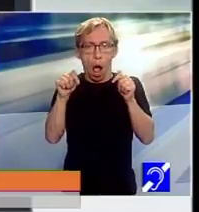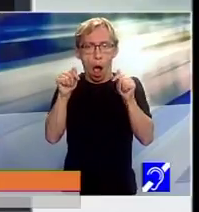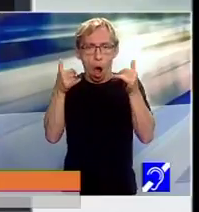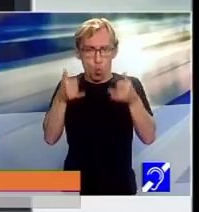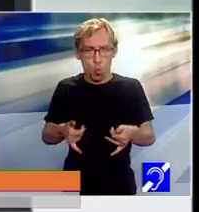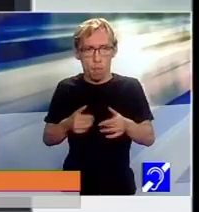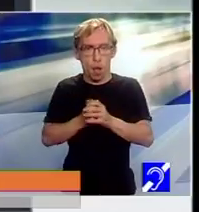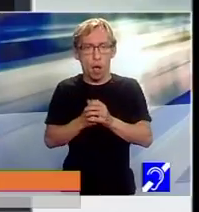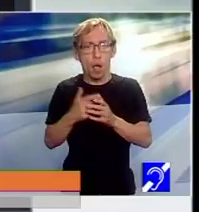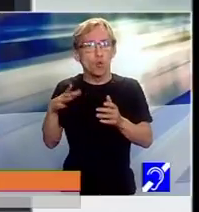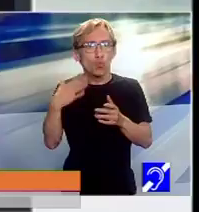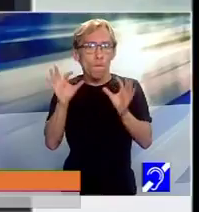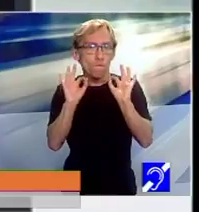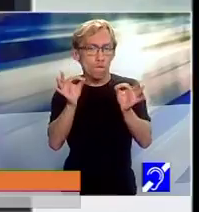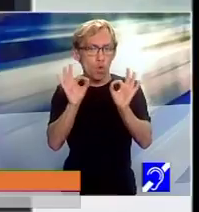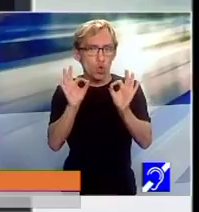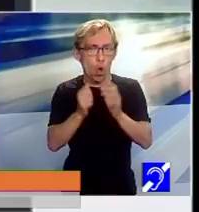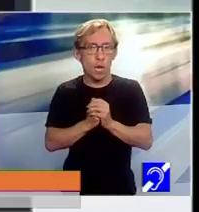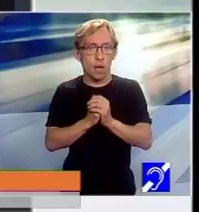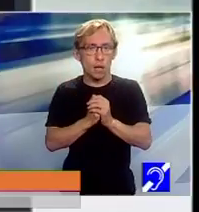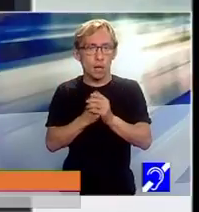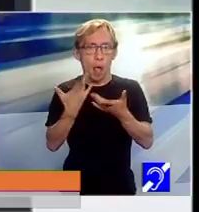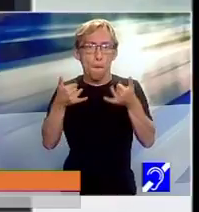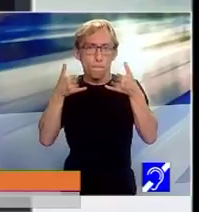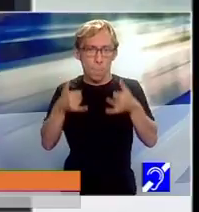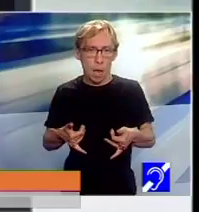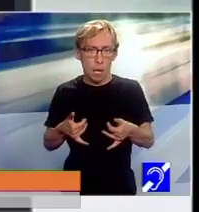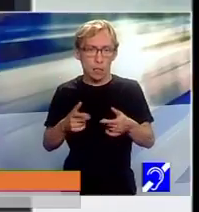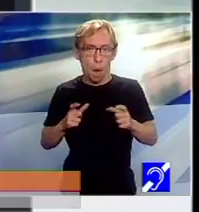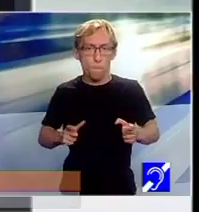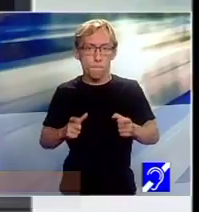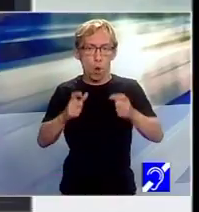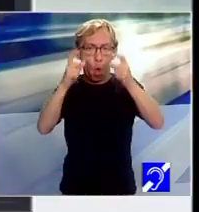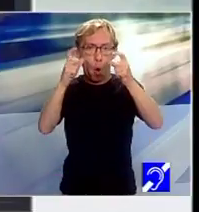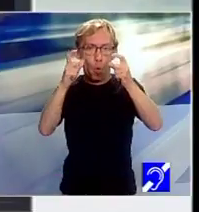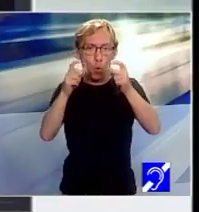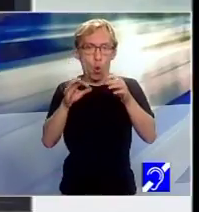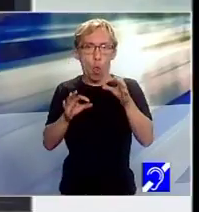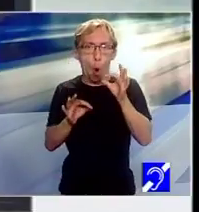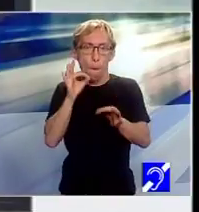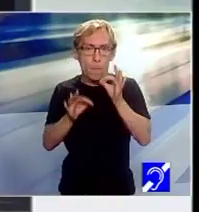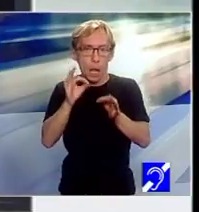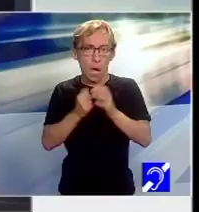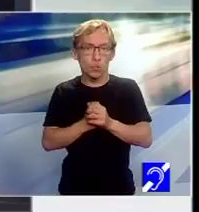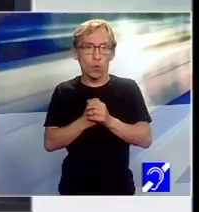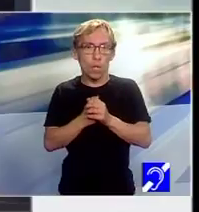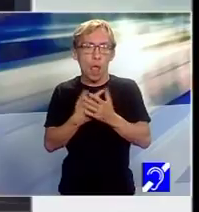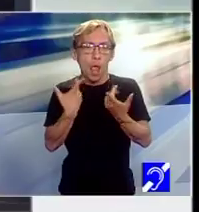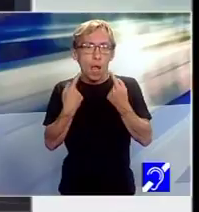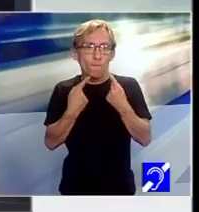sunt funcționale, sunt utilizate și în prezent în blocul operator care tocmai l-ați văzut. Este vorba